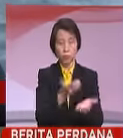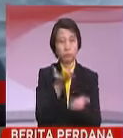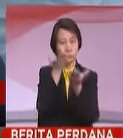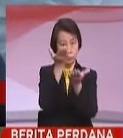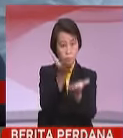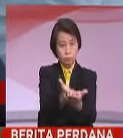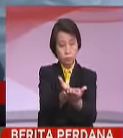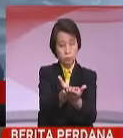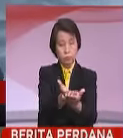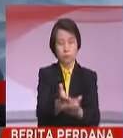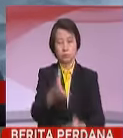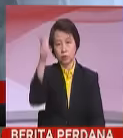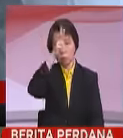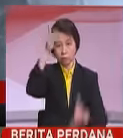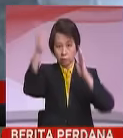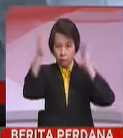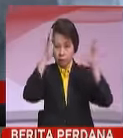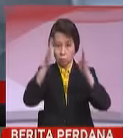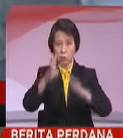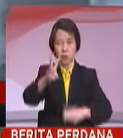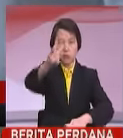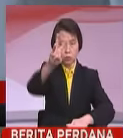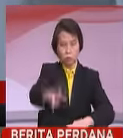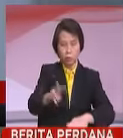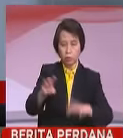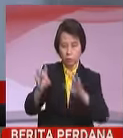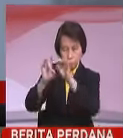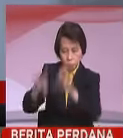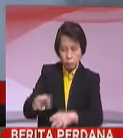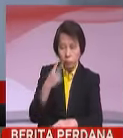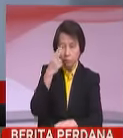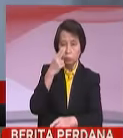mencadangkan supaya kerajaan Malaysia mewajibkan